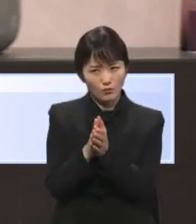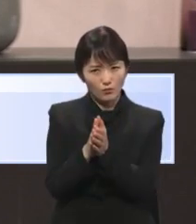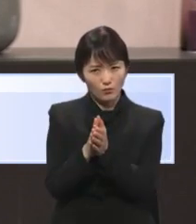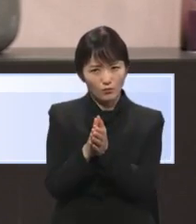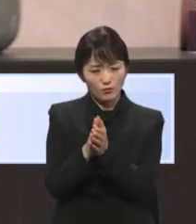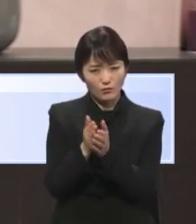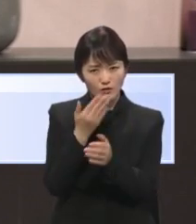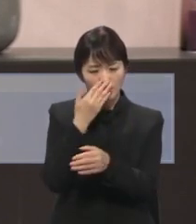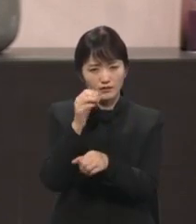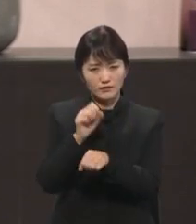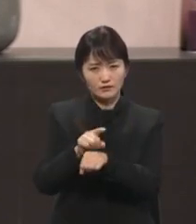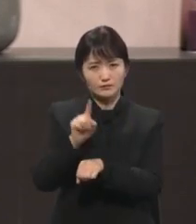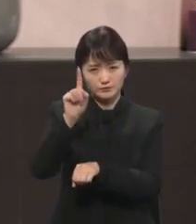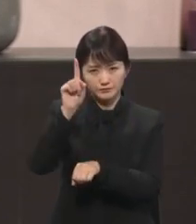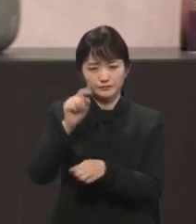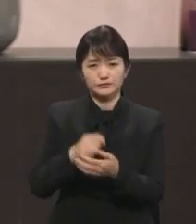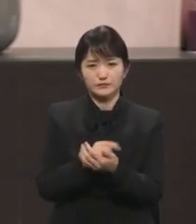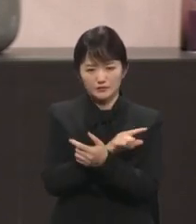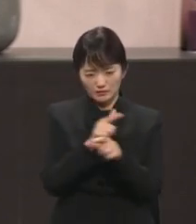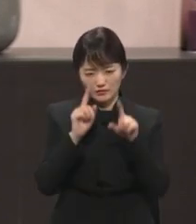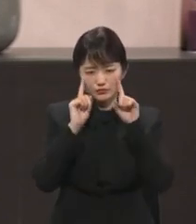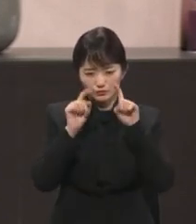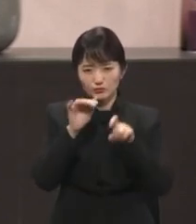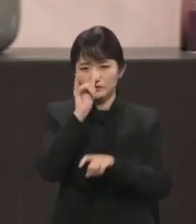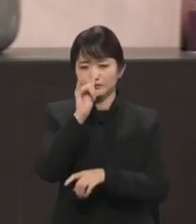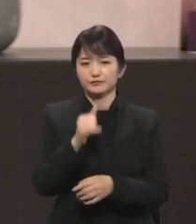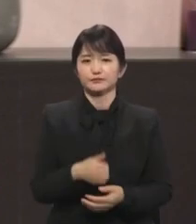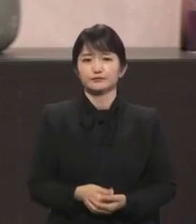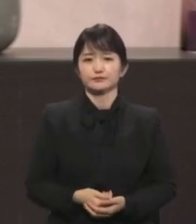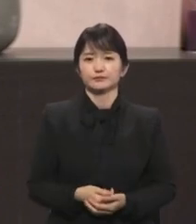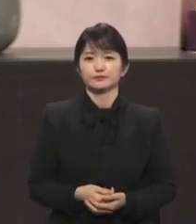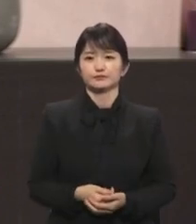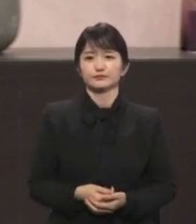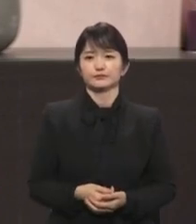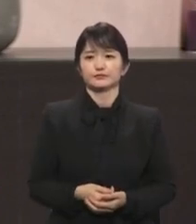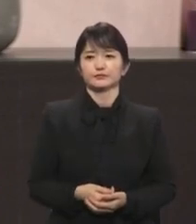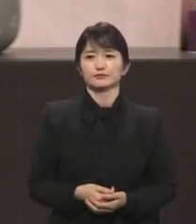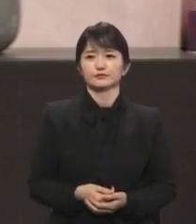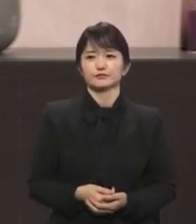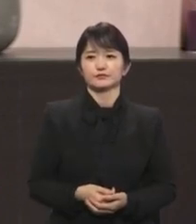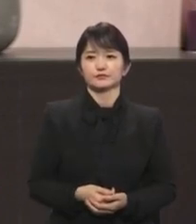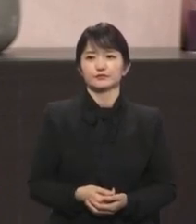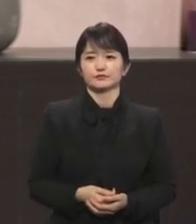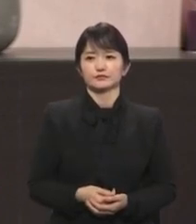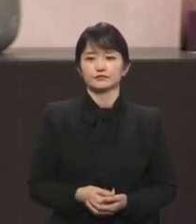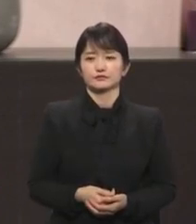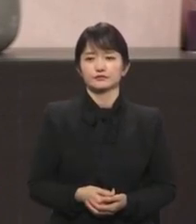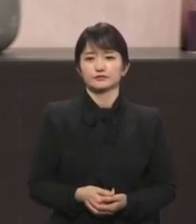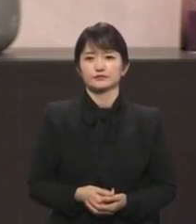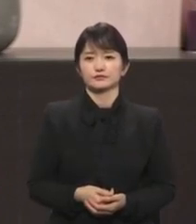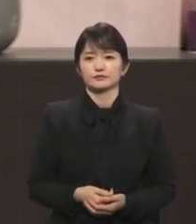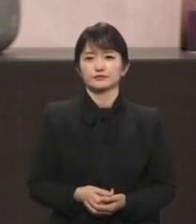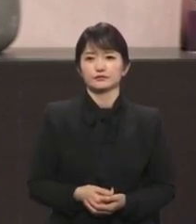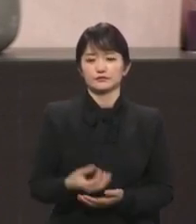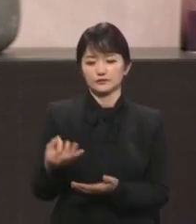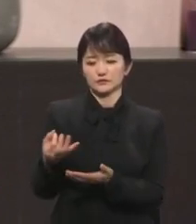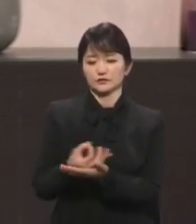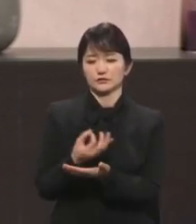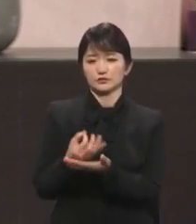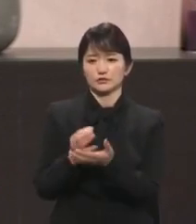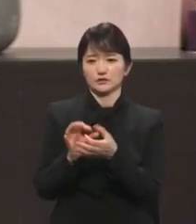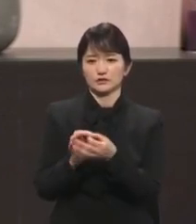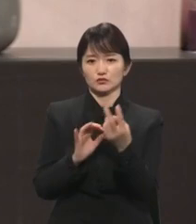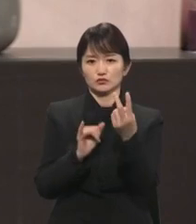매우 높다고 봅니다 다른 여러 가지 의혹이 있지만요 그래서 이렇게 본다면 사실은 어떤 그 수익 관련해서 일단은 함께